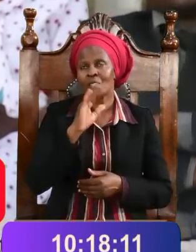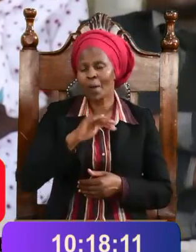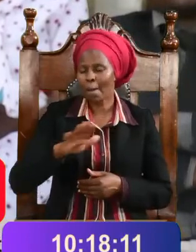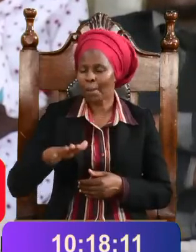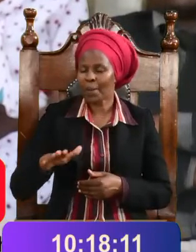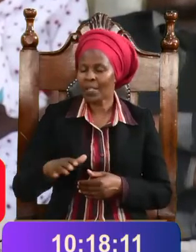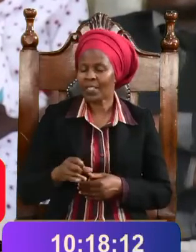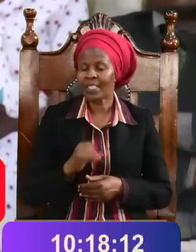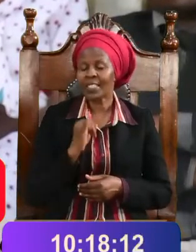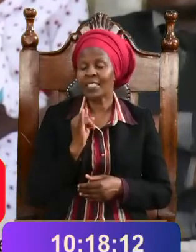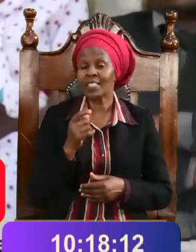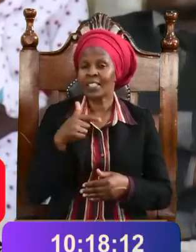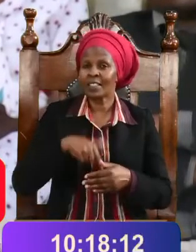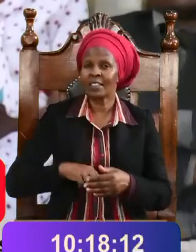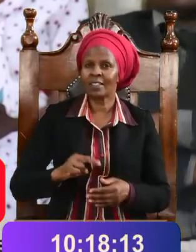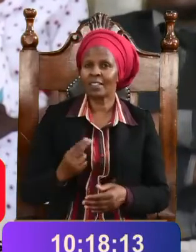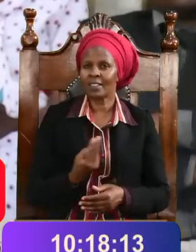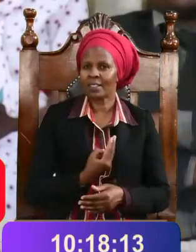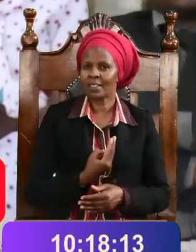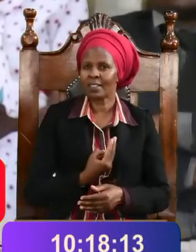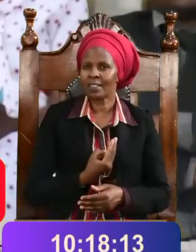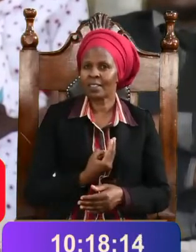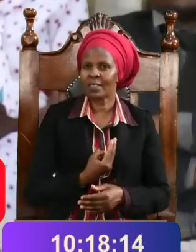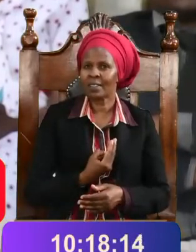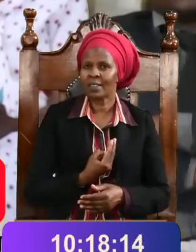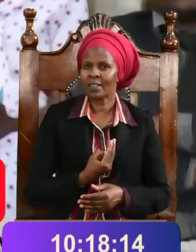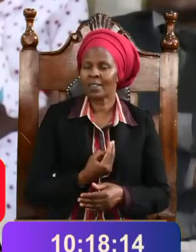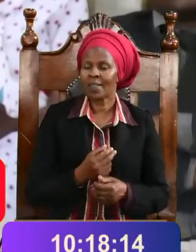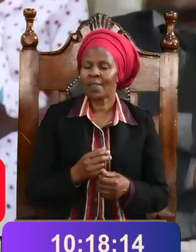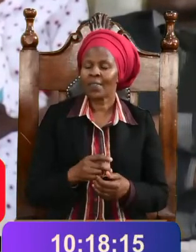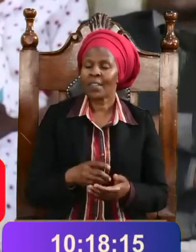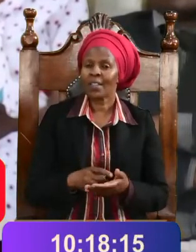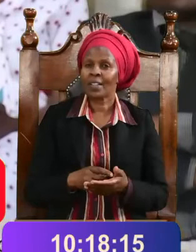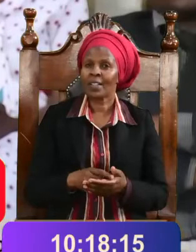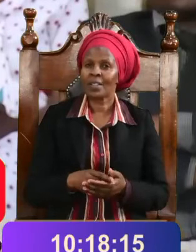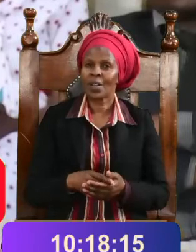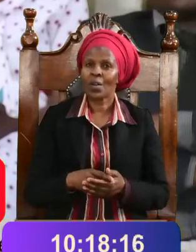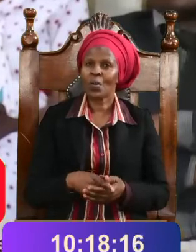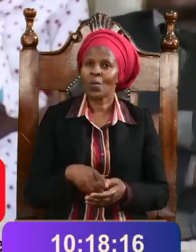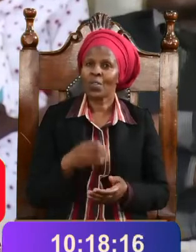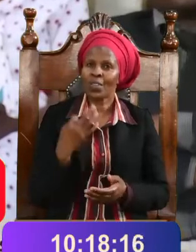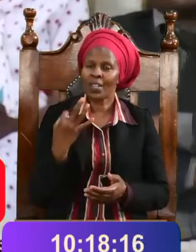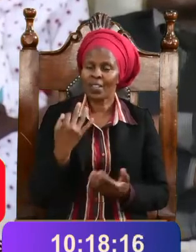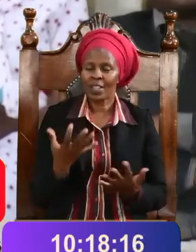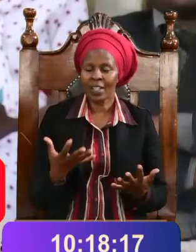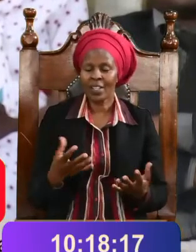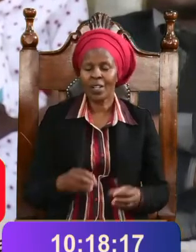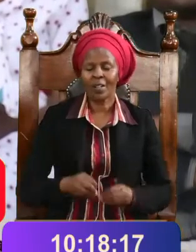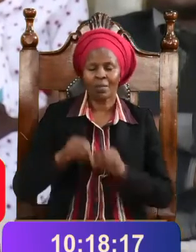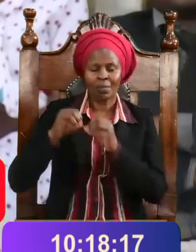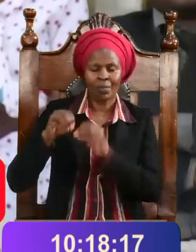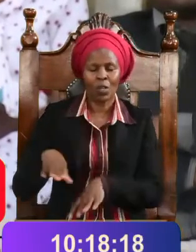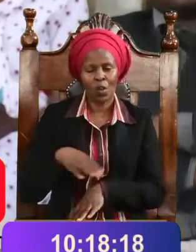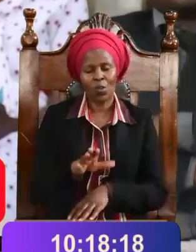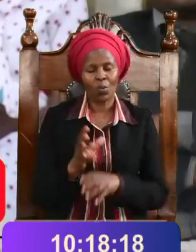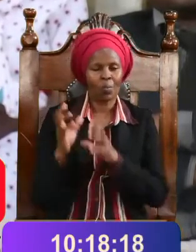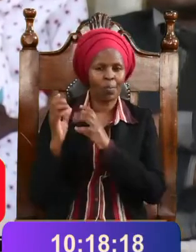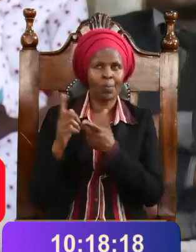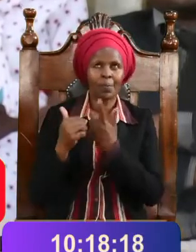carriers of the presence of God. So as a result, three things that we need to do: cast